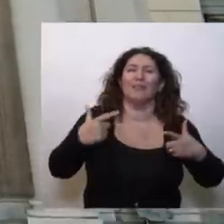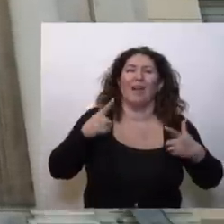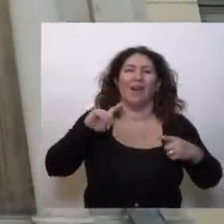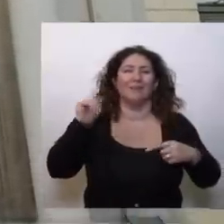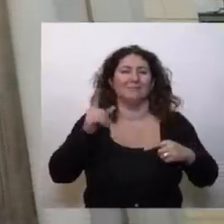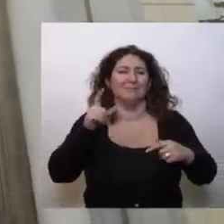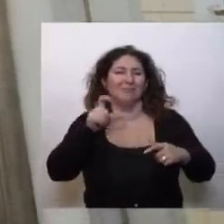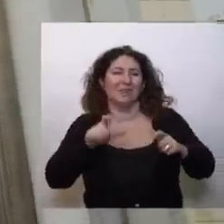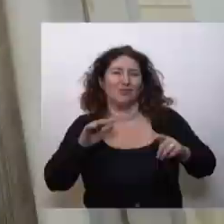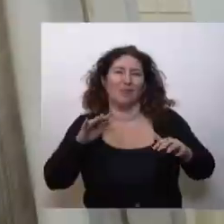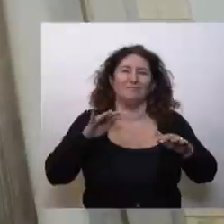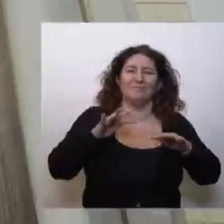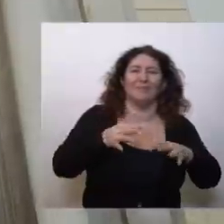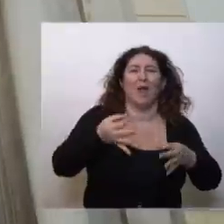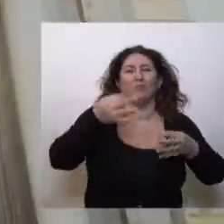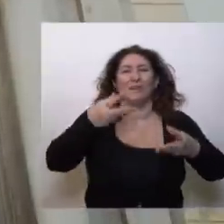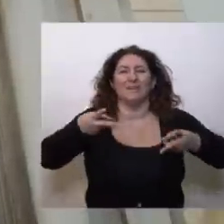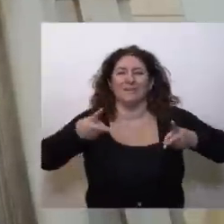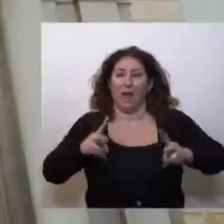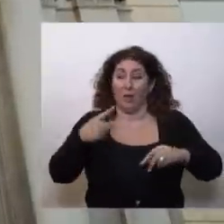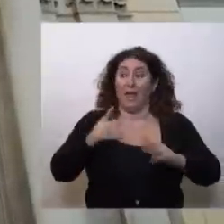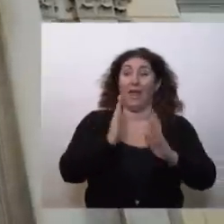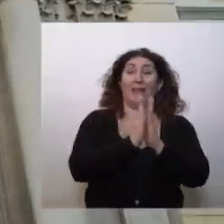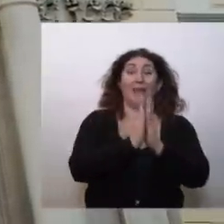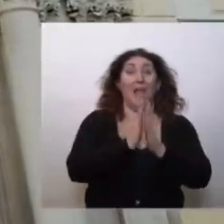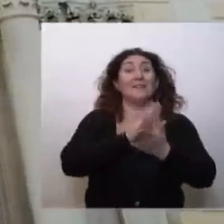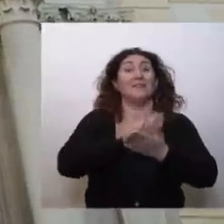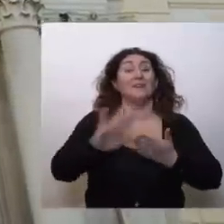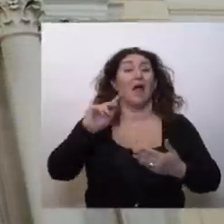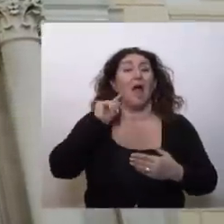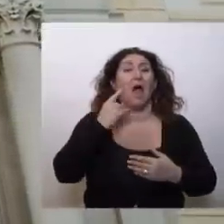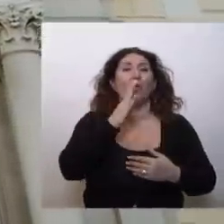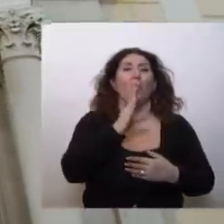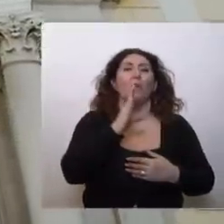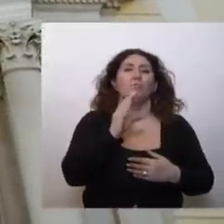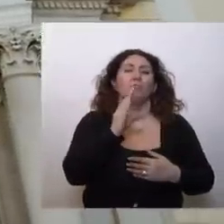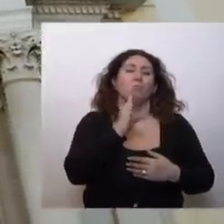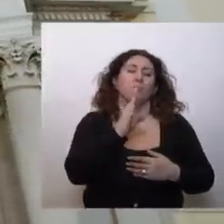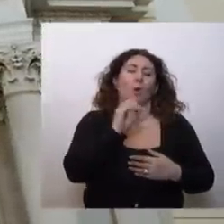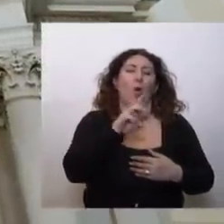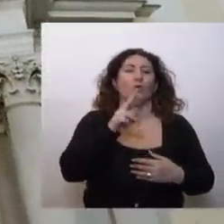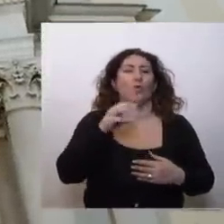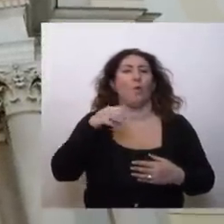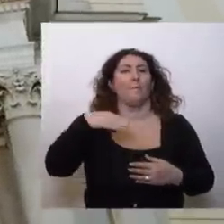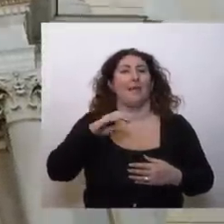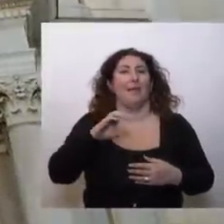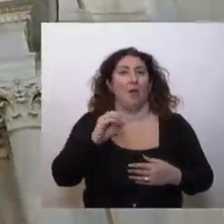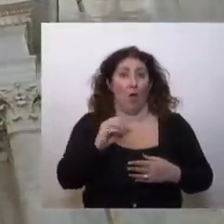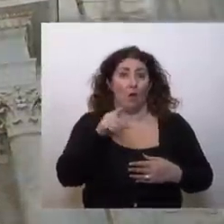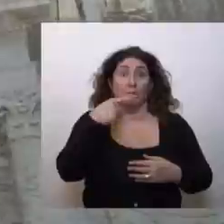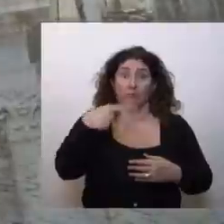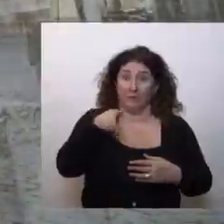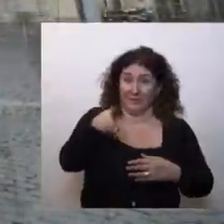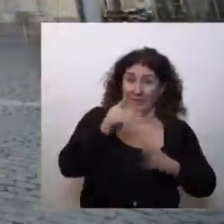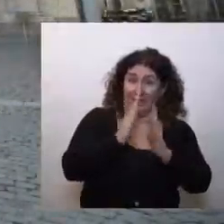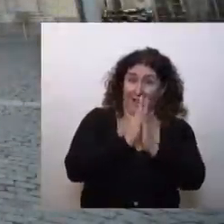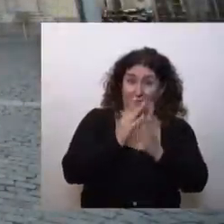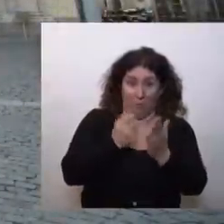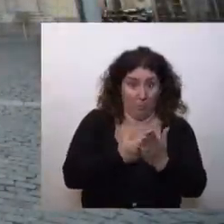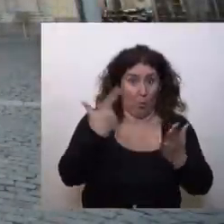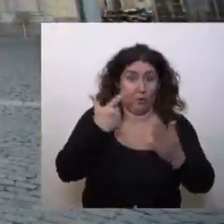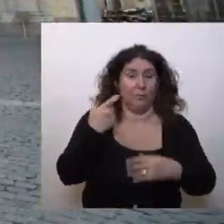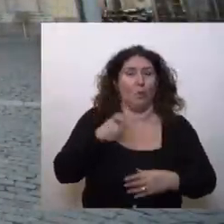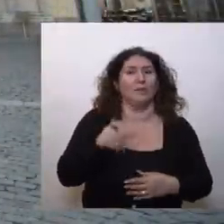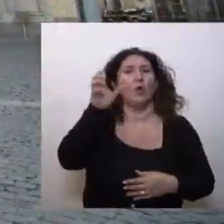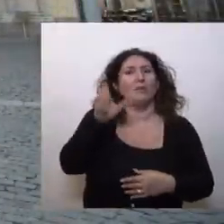chiesa dedicata a San Carlo Borromeo, una chiesa importante per il nostro cammino, perché i Savoia la vollero per ricordare l'arrivo